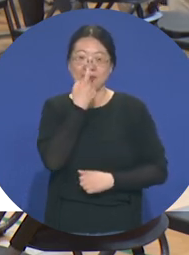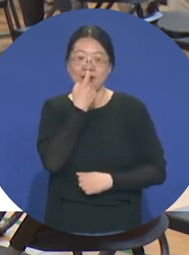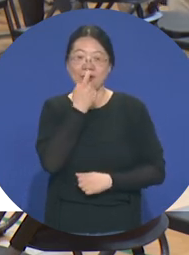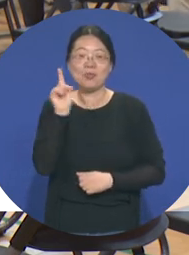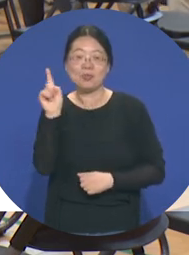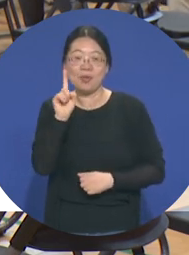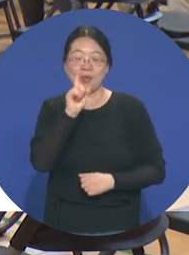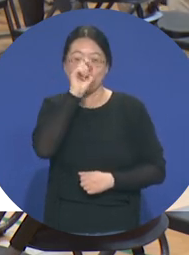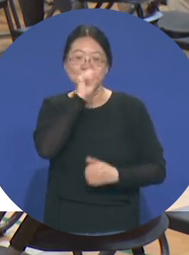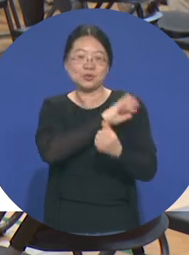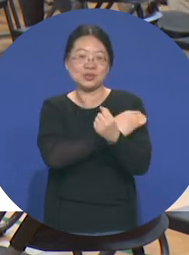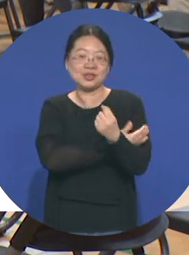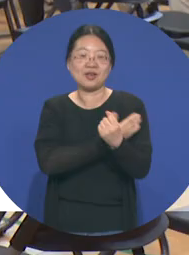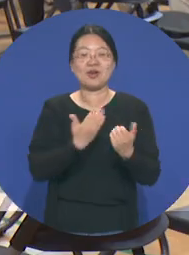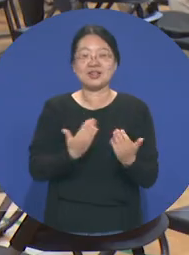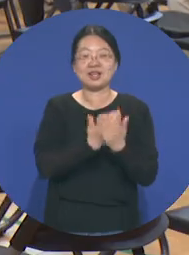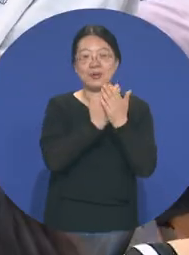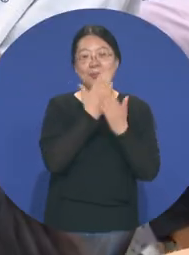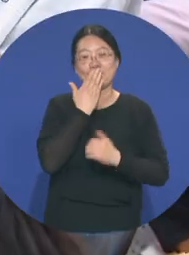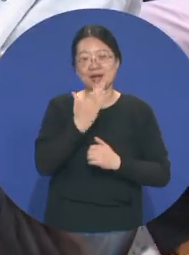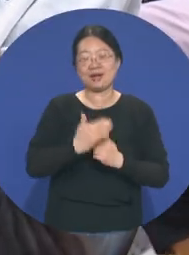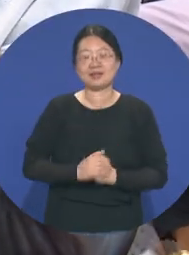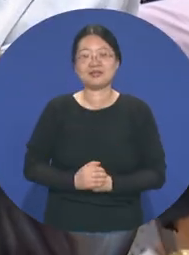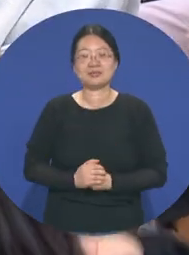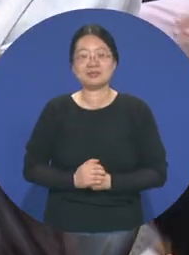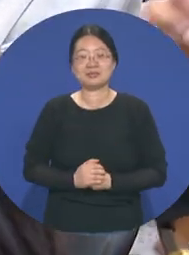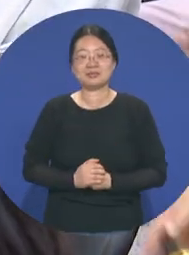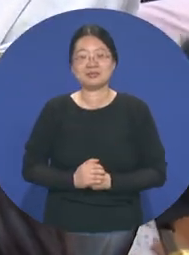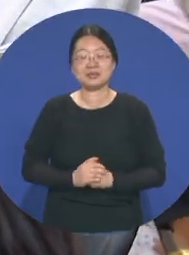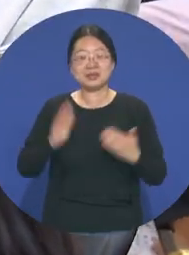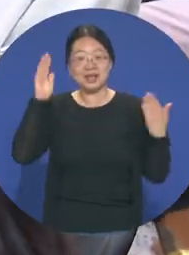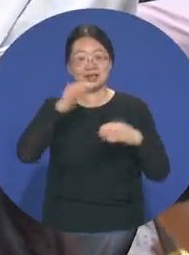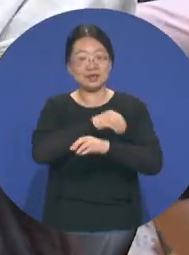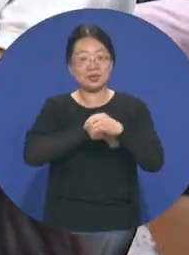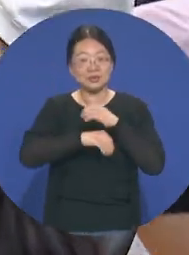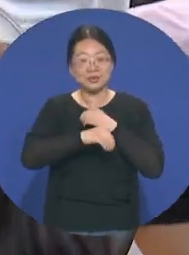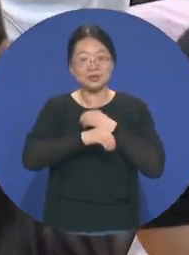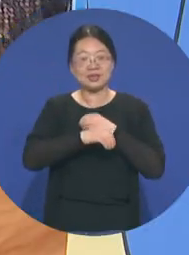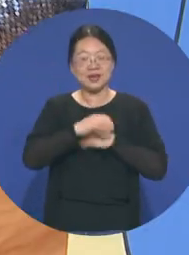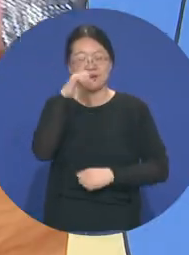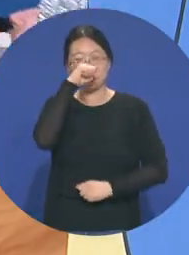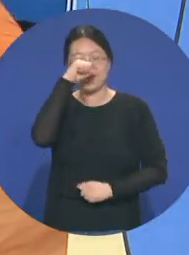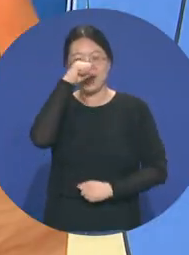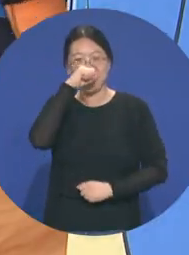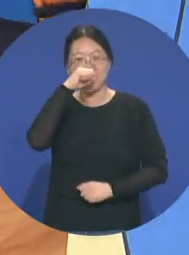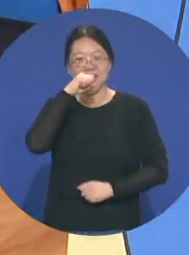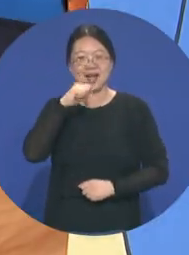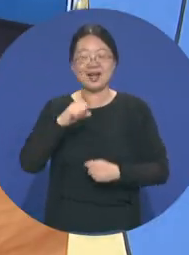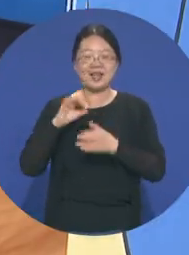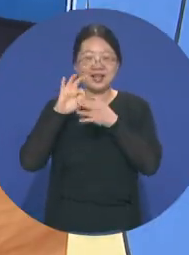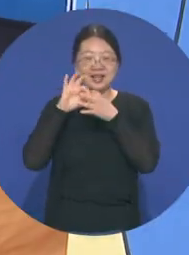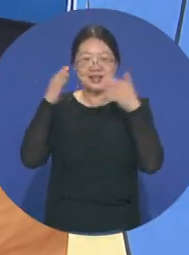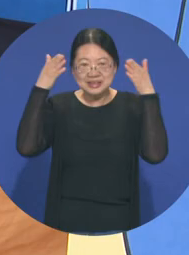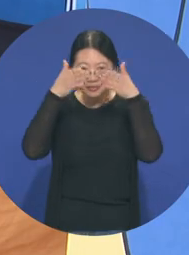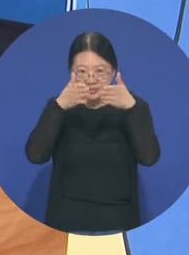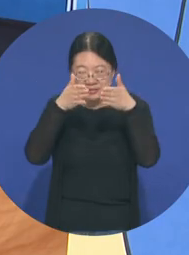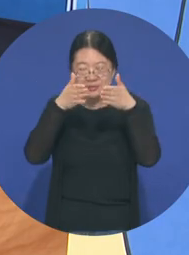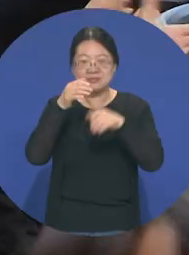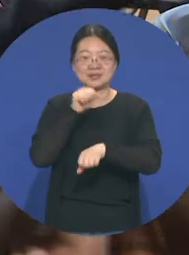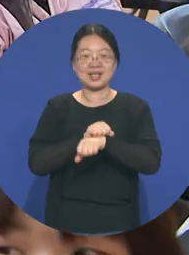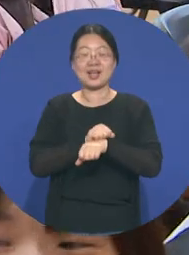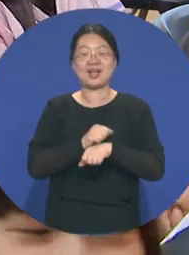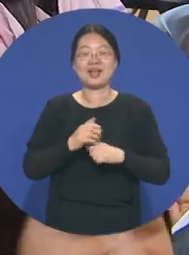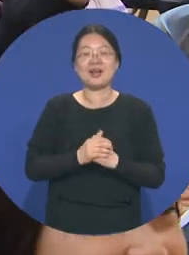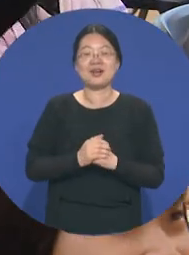좋은 실력을 쌓을 수 있는 기회라고 생각합니다. 학생들은 적극적으로 호응하며 공연 시간 내내 집중했고, 원어민